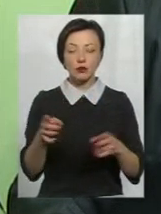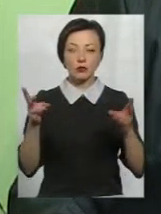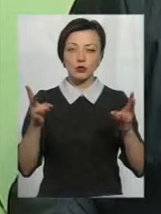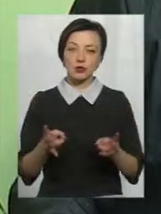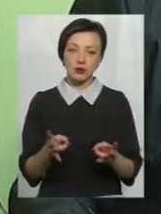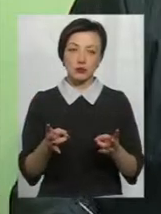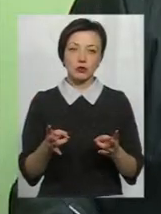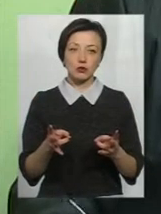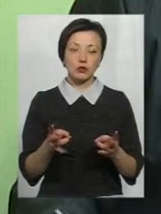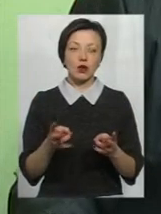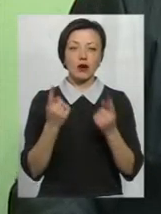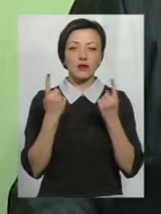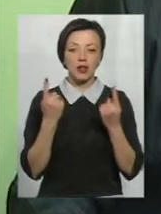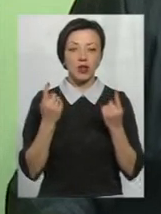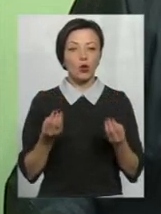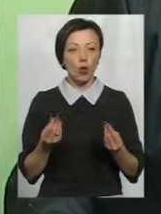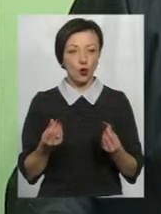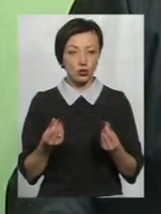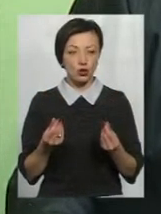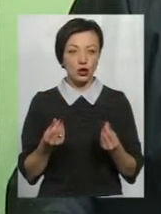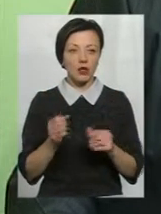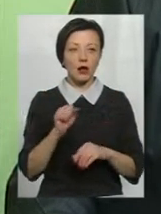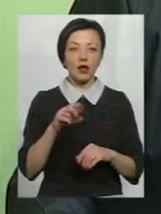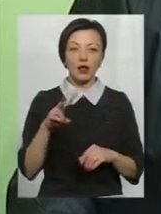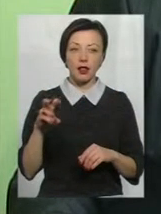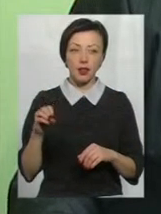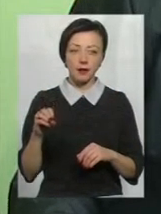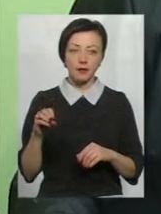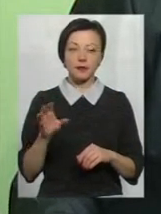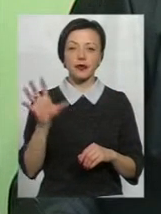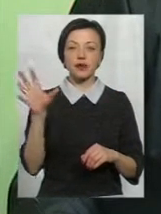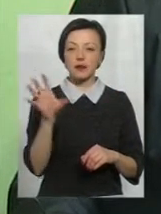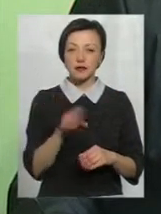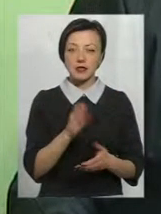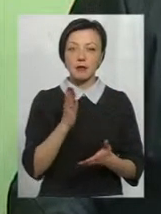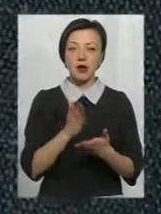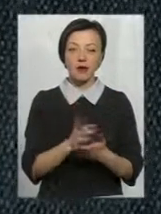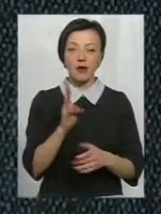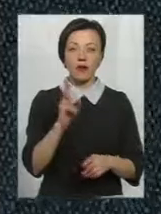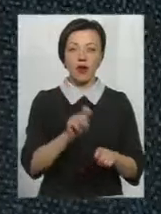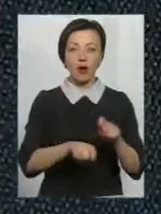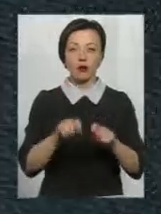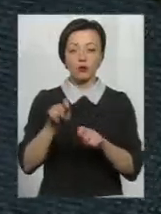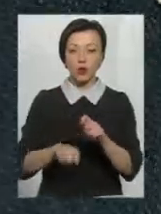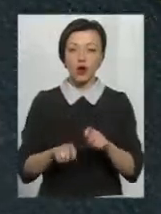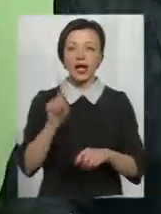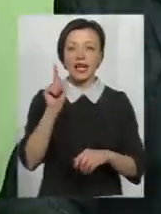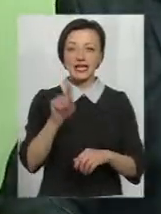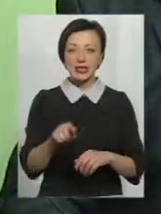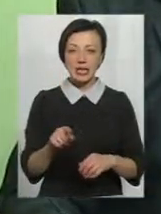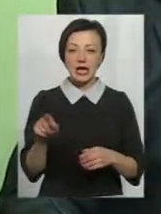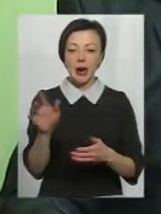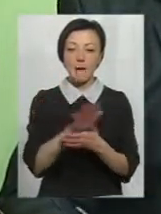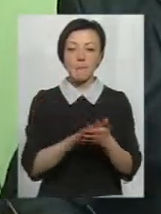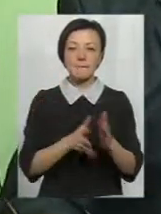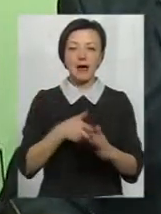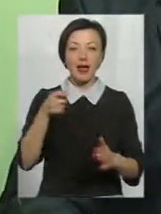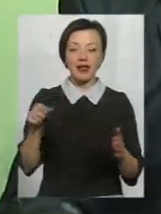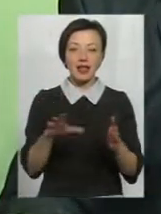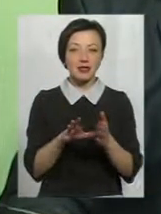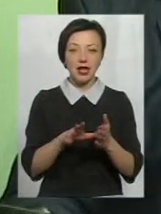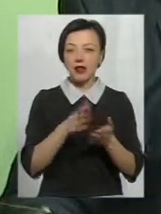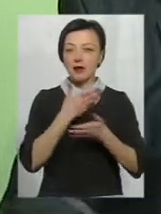ну, значні кошти, але вони всі перебувають на контролі. Ті петиції, які не набрали 500